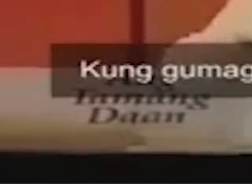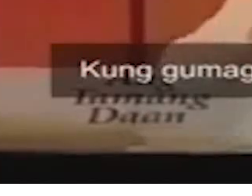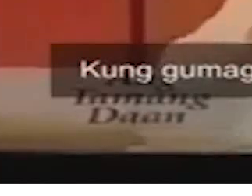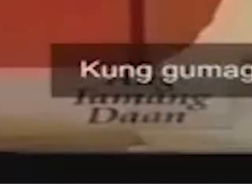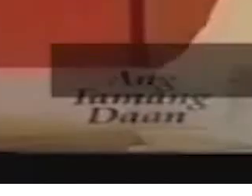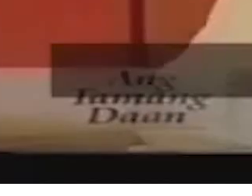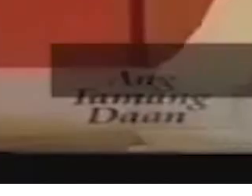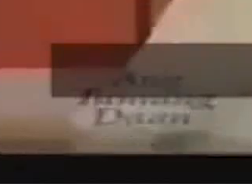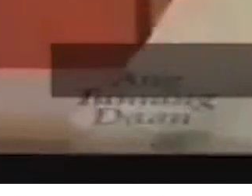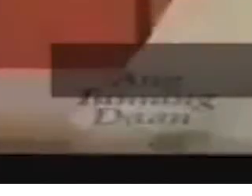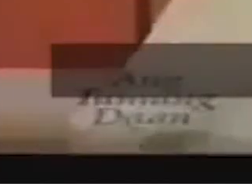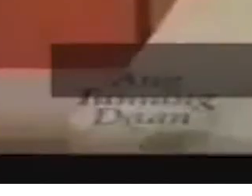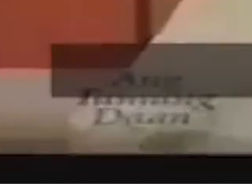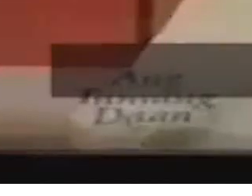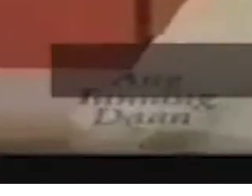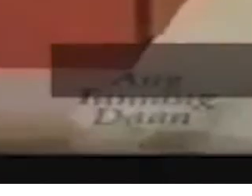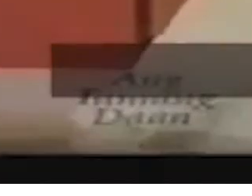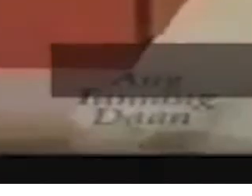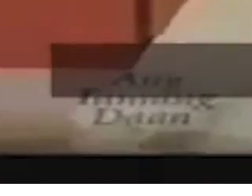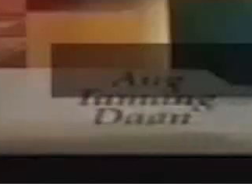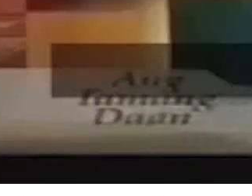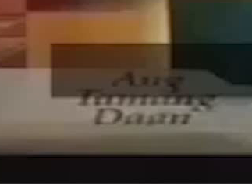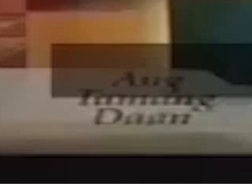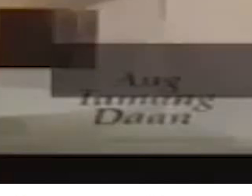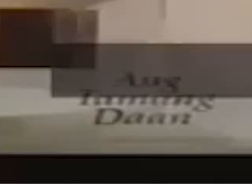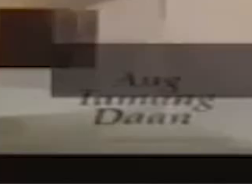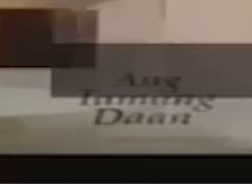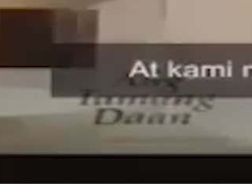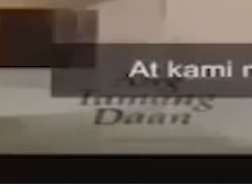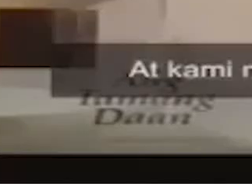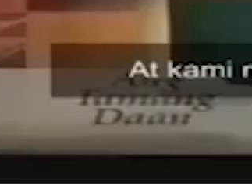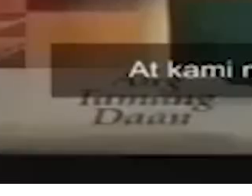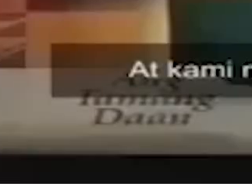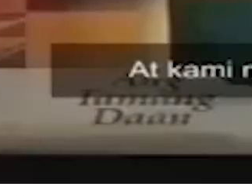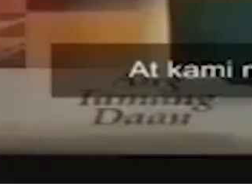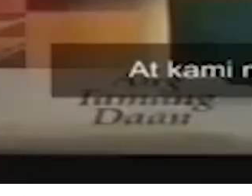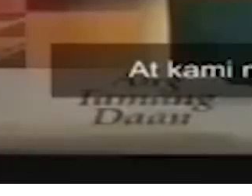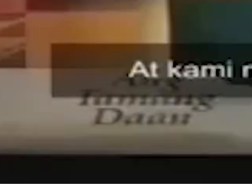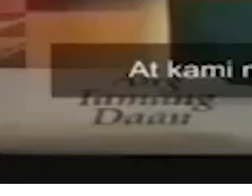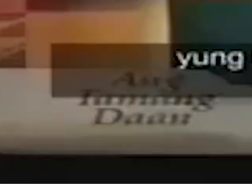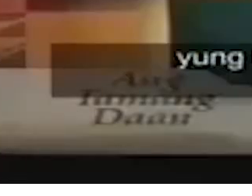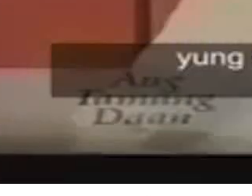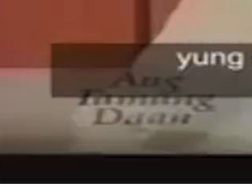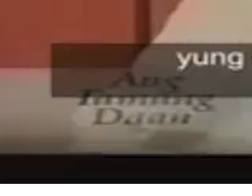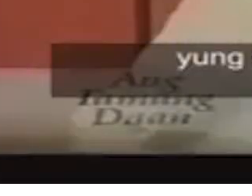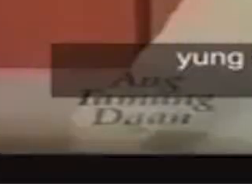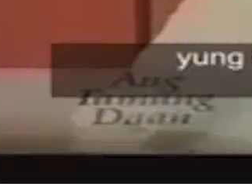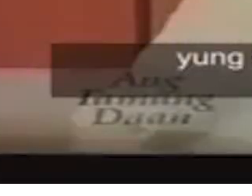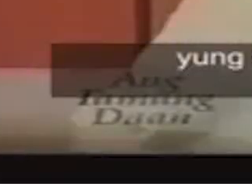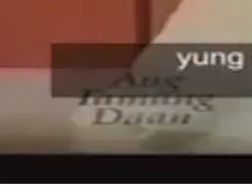salitang GAGO, medyo nagmura ang time. At kami nga ho ang pinatutungkulan niya yung